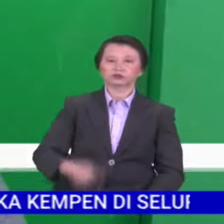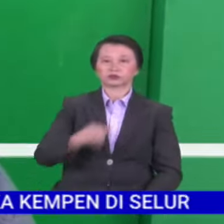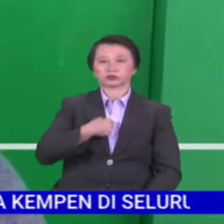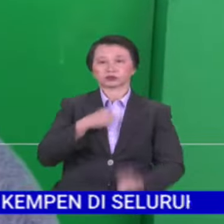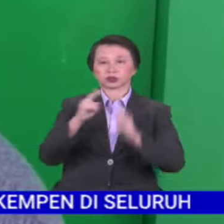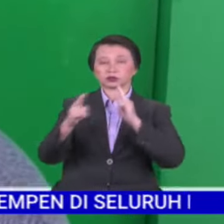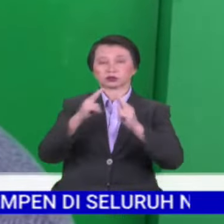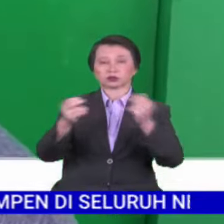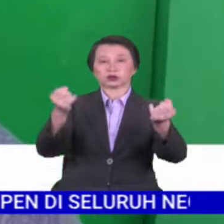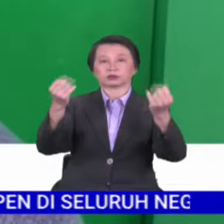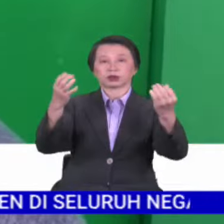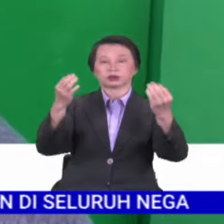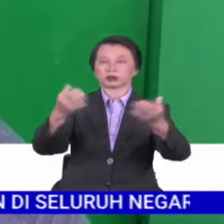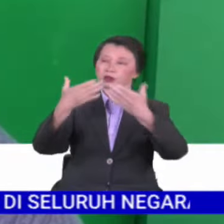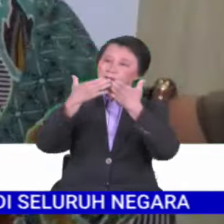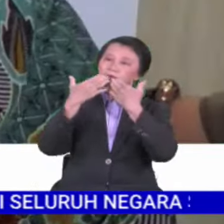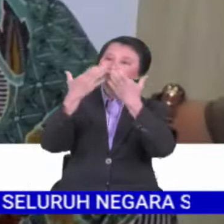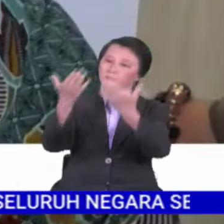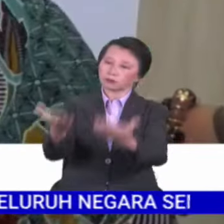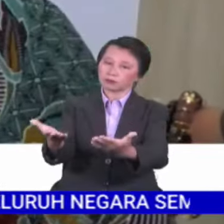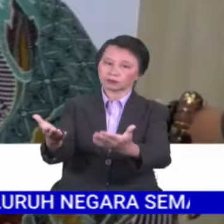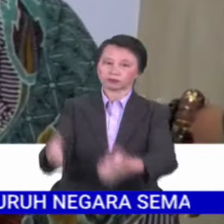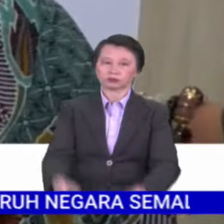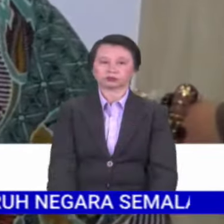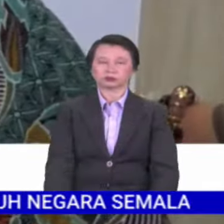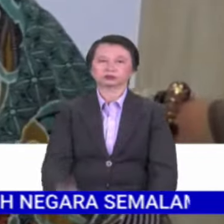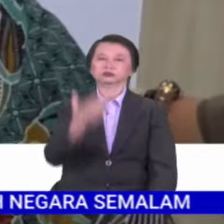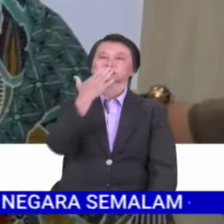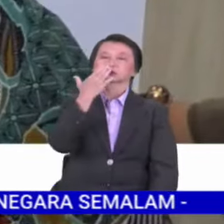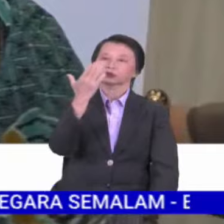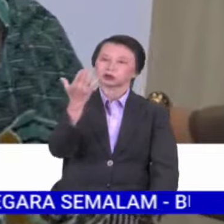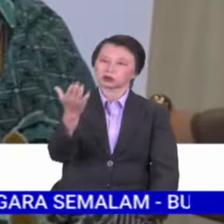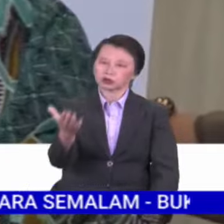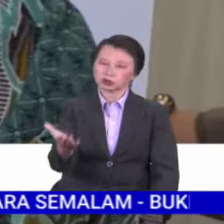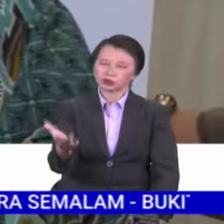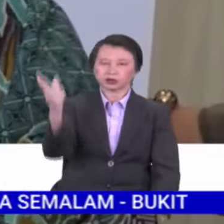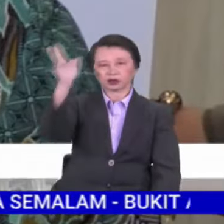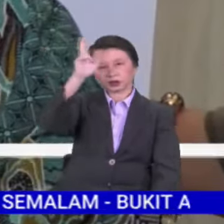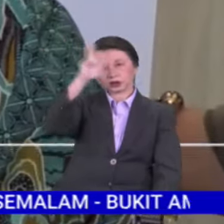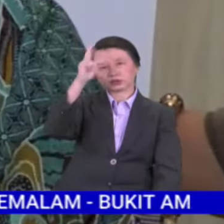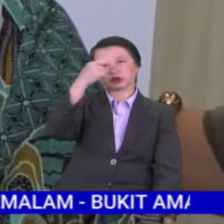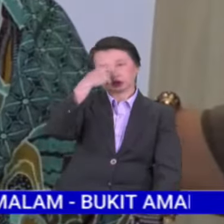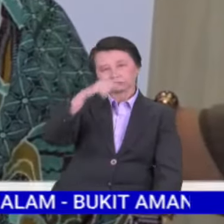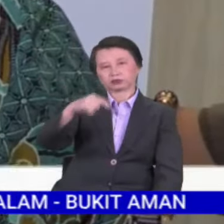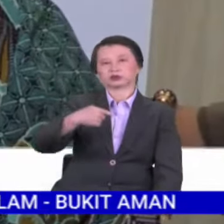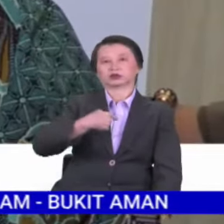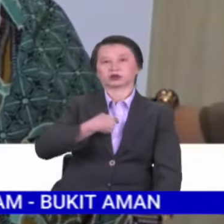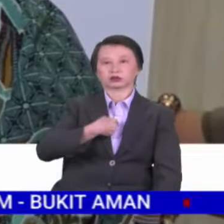ucapkan banyak-banyak terima kasih. Terima kasih kepada kerajaan bagi makcik.